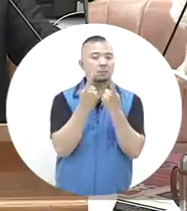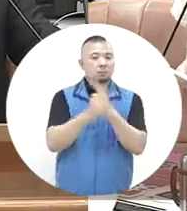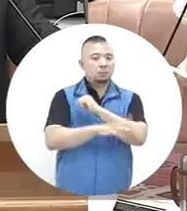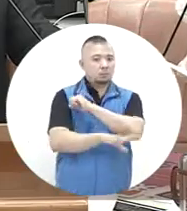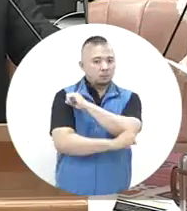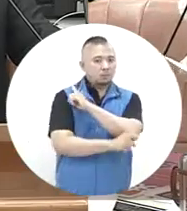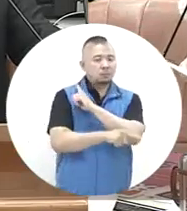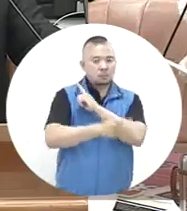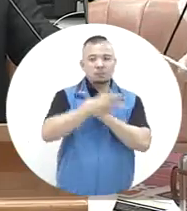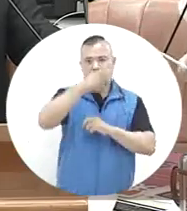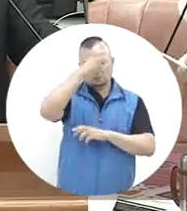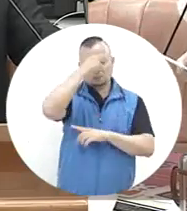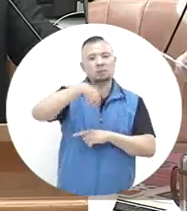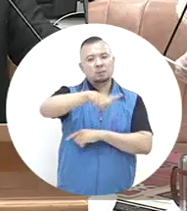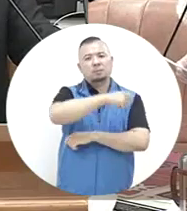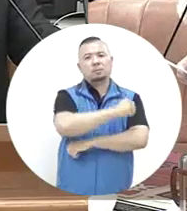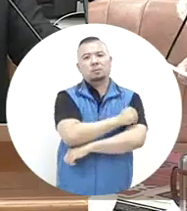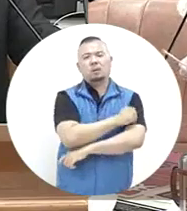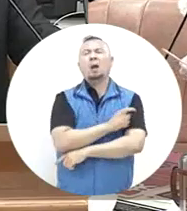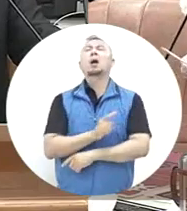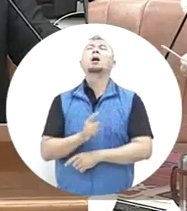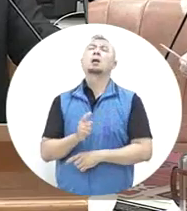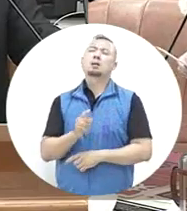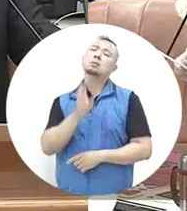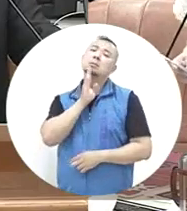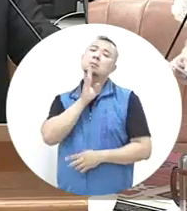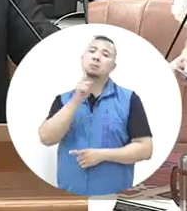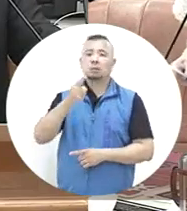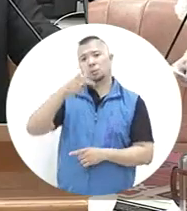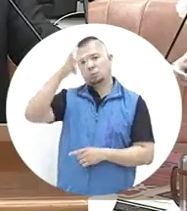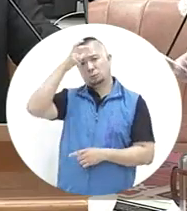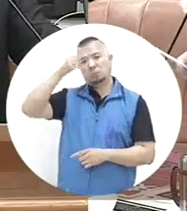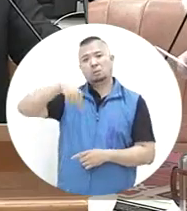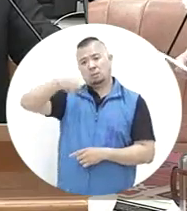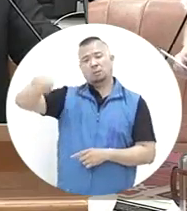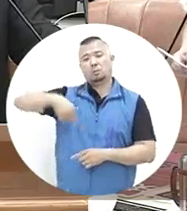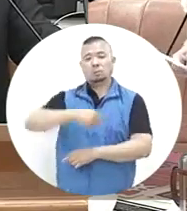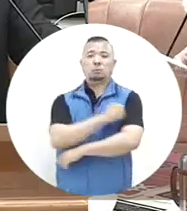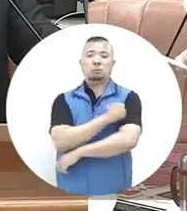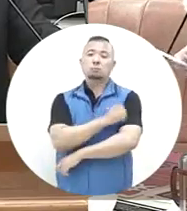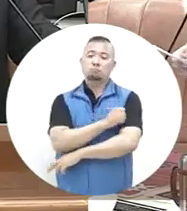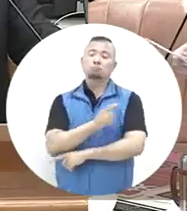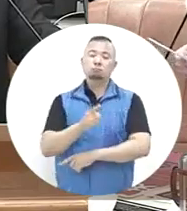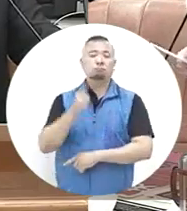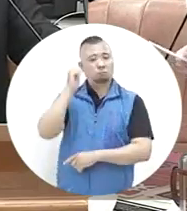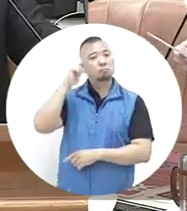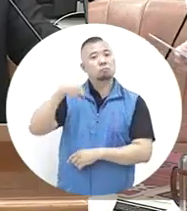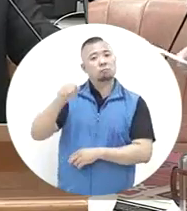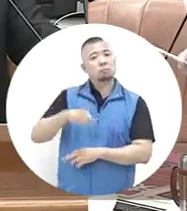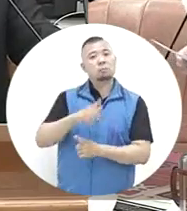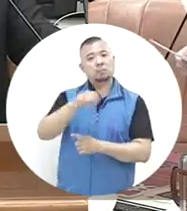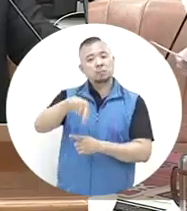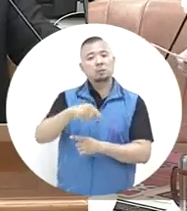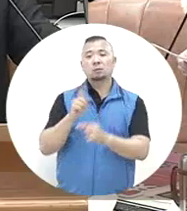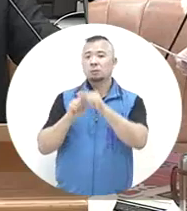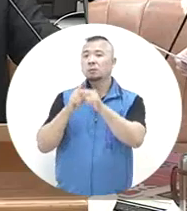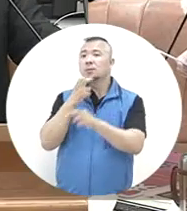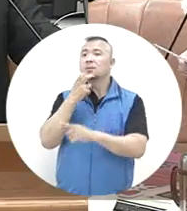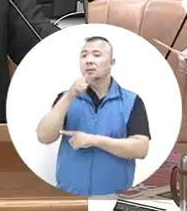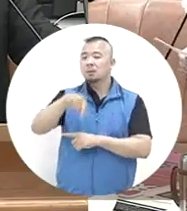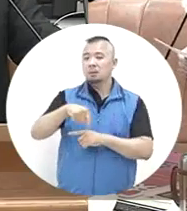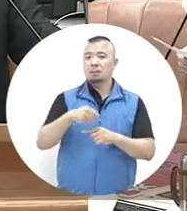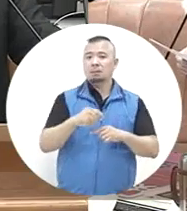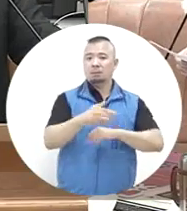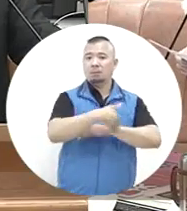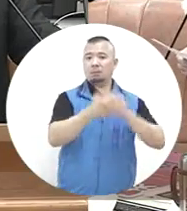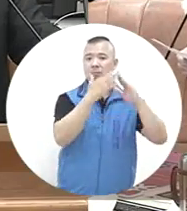然 几乎每一个人都逮捕到案。 当然，那这个我们不否认远警的这个辛苦哦， 也 所有不管是中央地方的远警都很辛苦。可